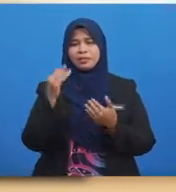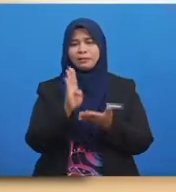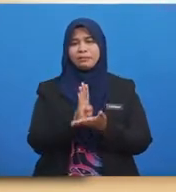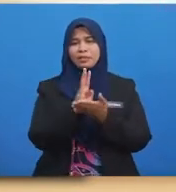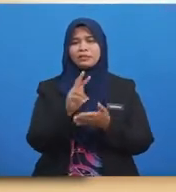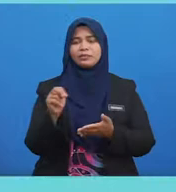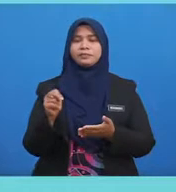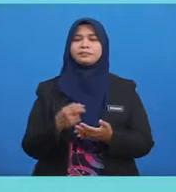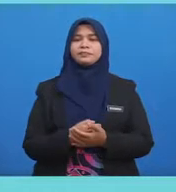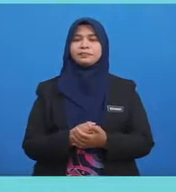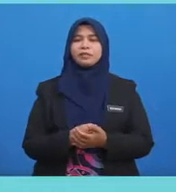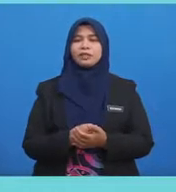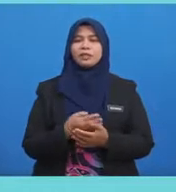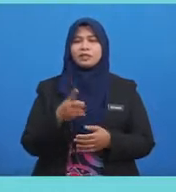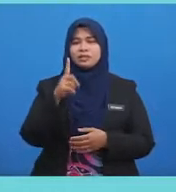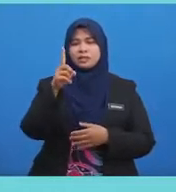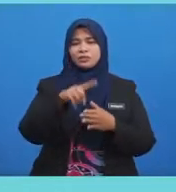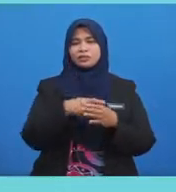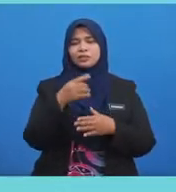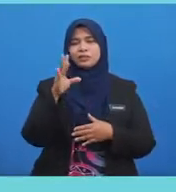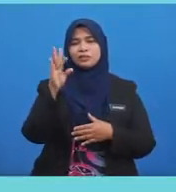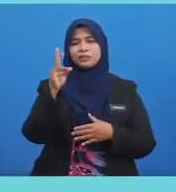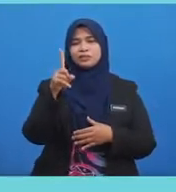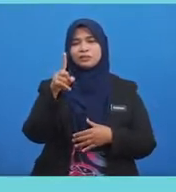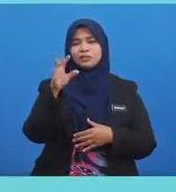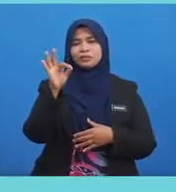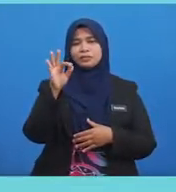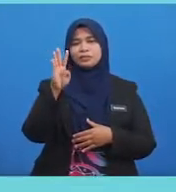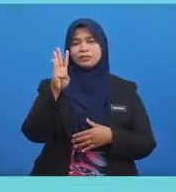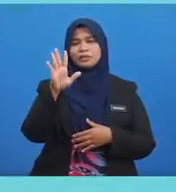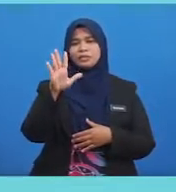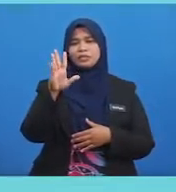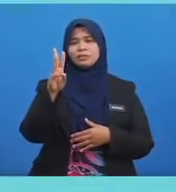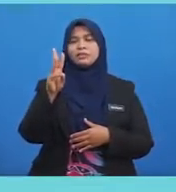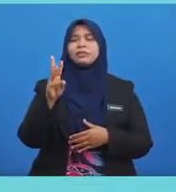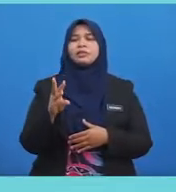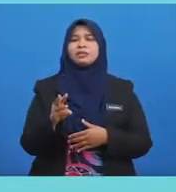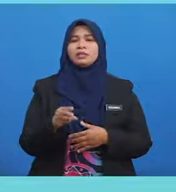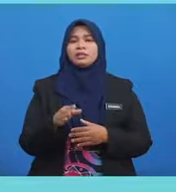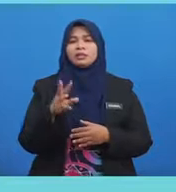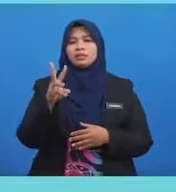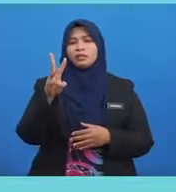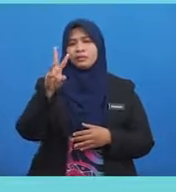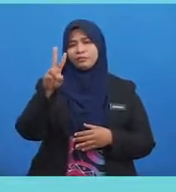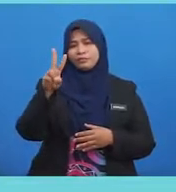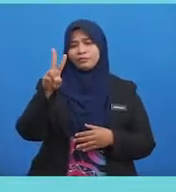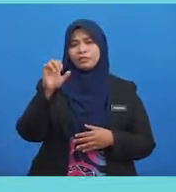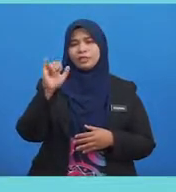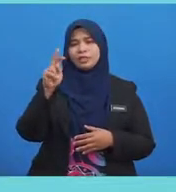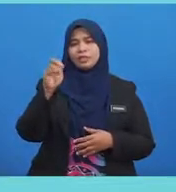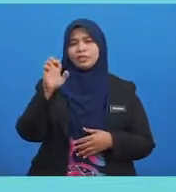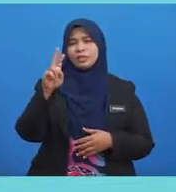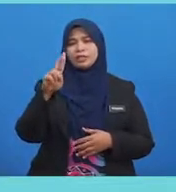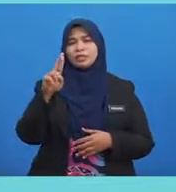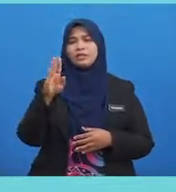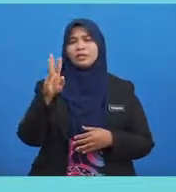kepada British. Keadaan ini telah menyebabkan perubahan taraf Sarawak dari sebuah negeri yang